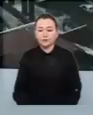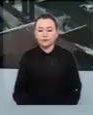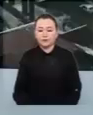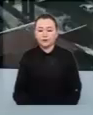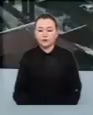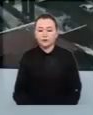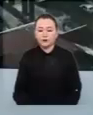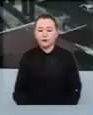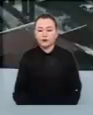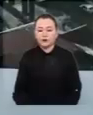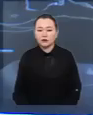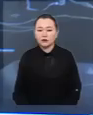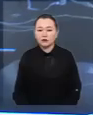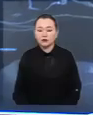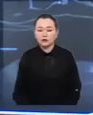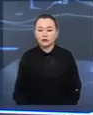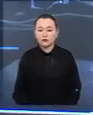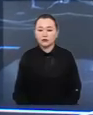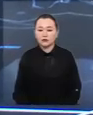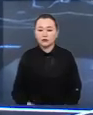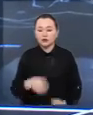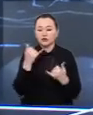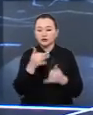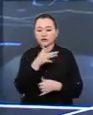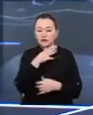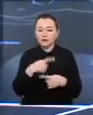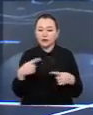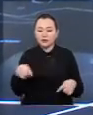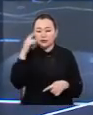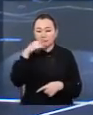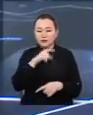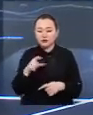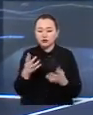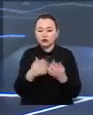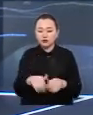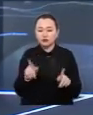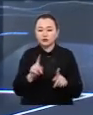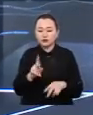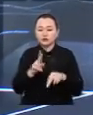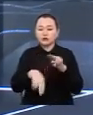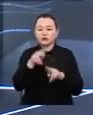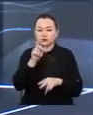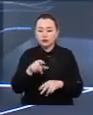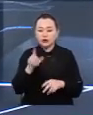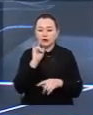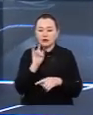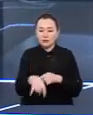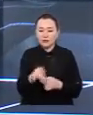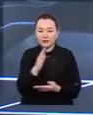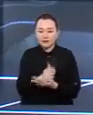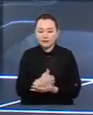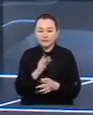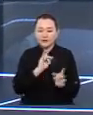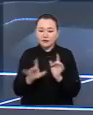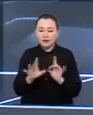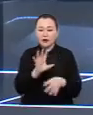Пиробеков, Информбюро Шымкент. А тем временем некоторые казахстанцы считают, что застройщики их обманывают. В